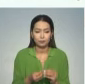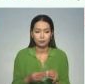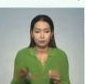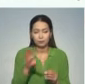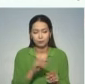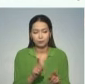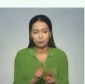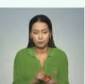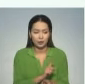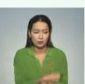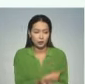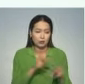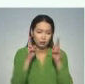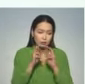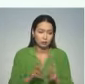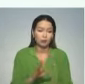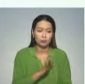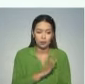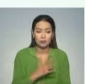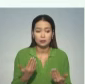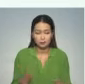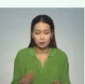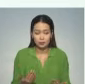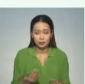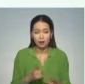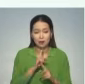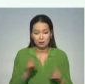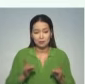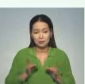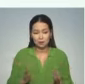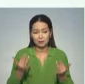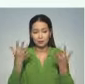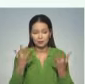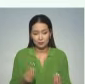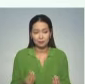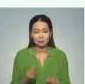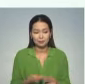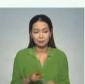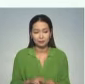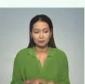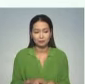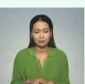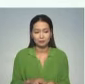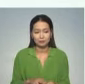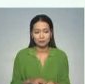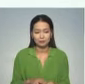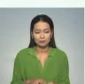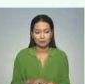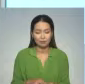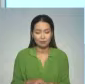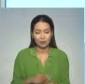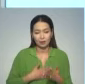барлық протоколымыздан өтіп, осы бүгін міне нағыз мерекеге сәйкес чемпион болып жеңіп шығып